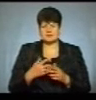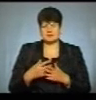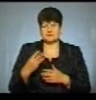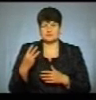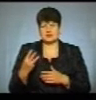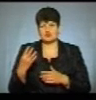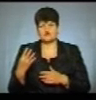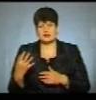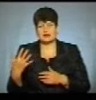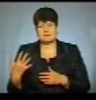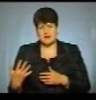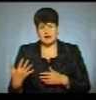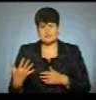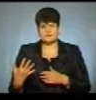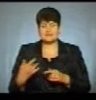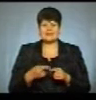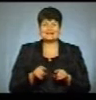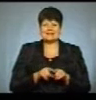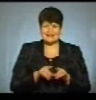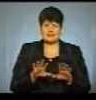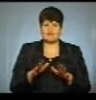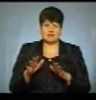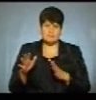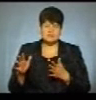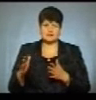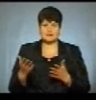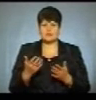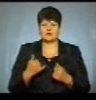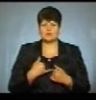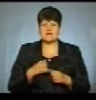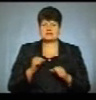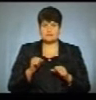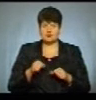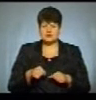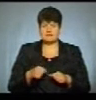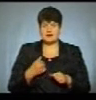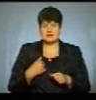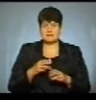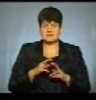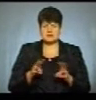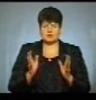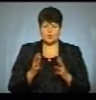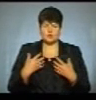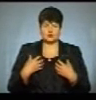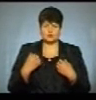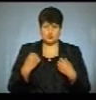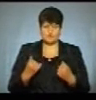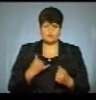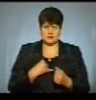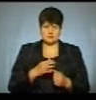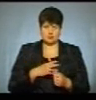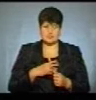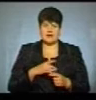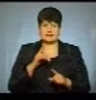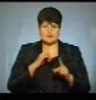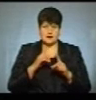4, 5 таких випадків, скажімо, які в нас можливі. Але Міністерство охорони здоров'я, в нас була, до речі,